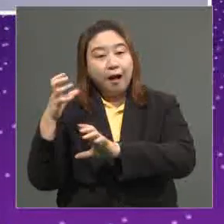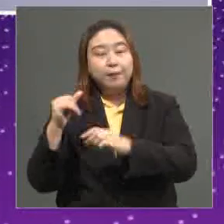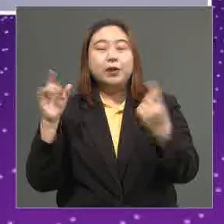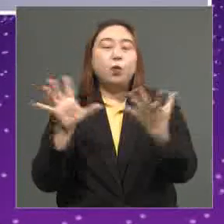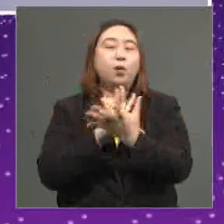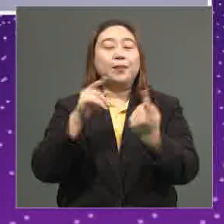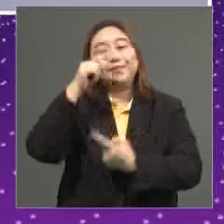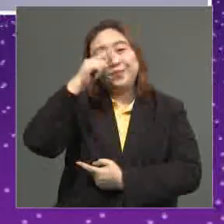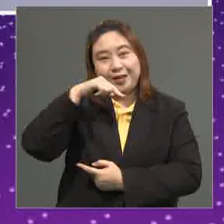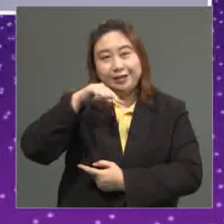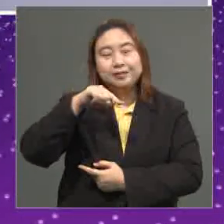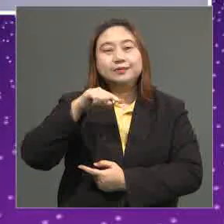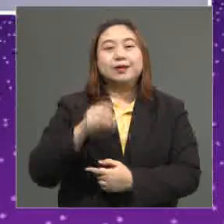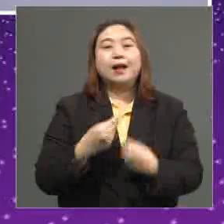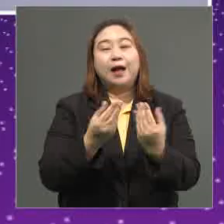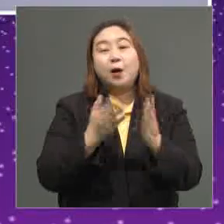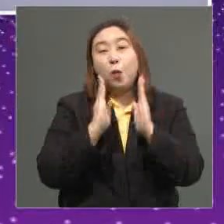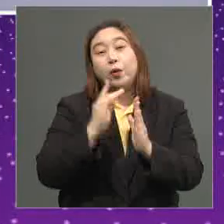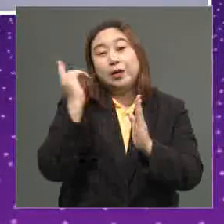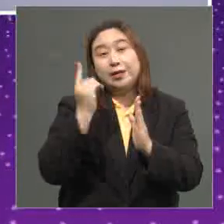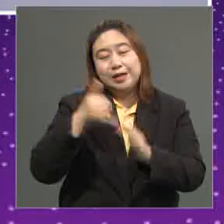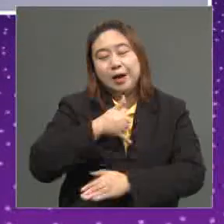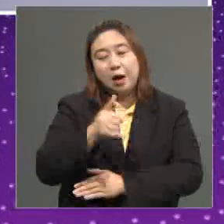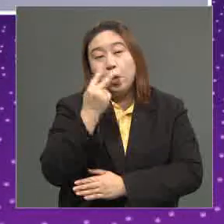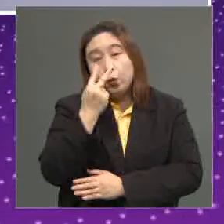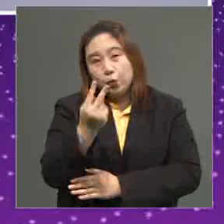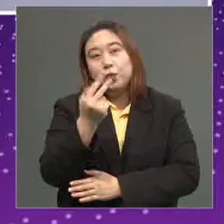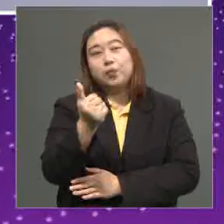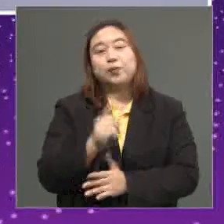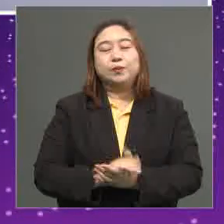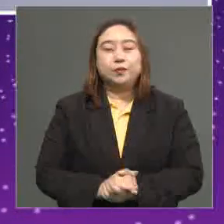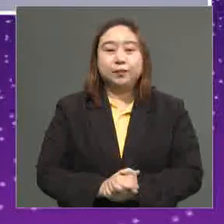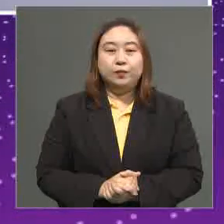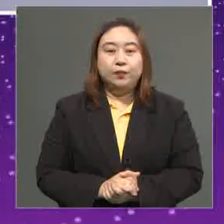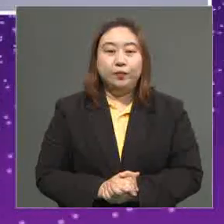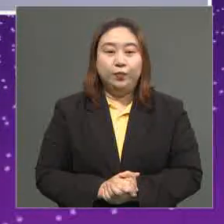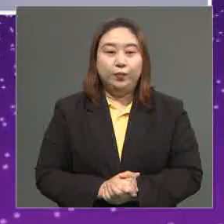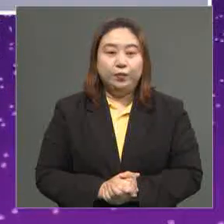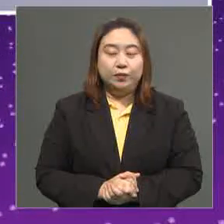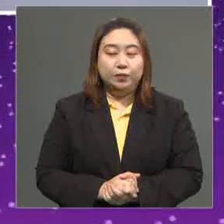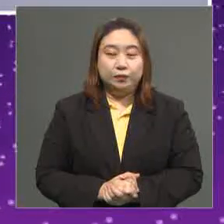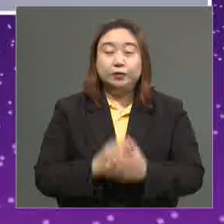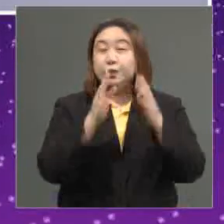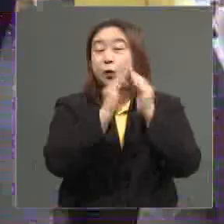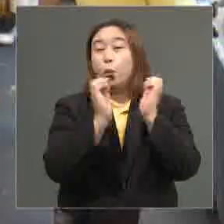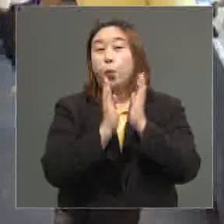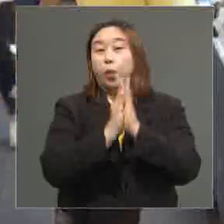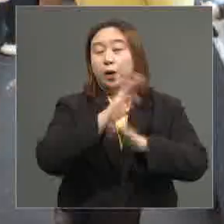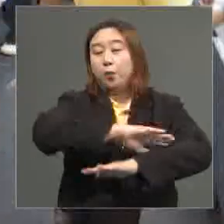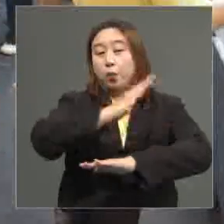ไทยให้ทุกๆคนที่เป็นนักท่องเที่ยวได้เที่ยวชมกันแล้วก็ดูกันนะครับสำหรับบรรยากาศวัดภูเขาทองประจ